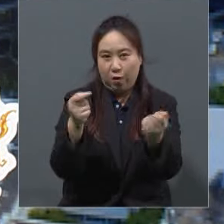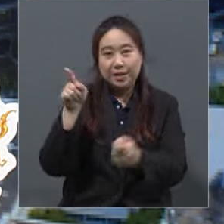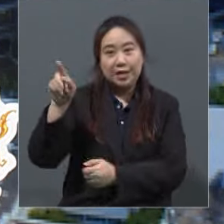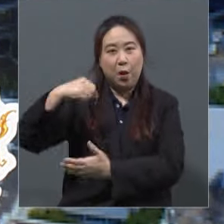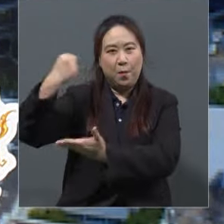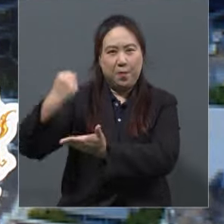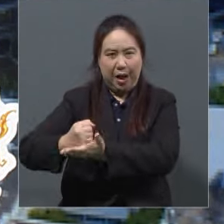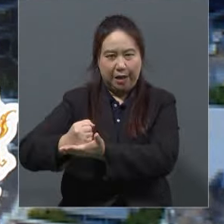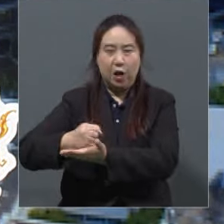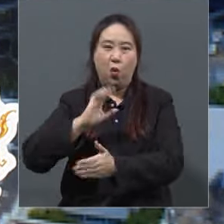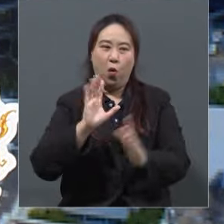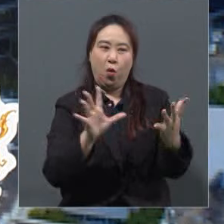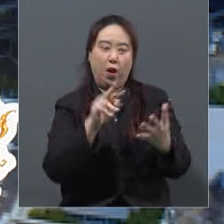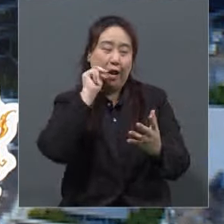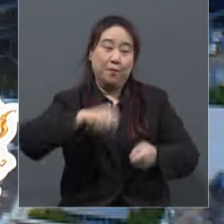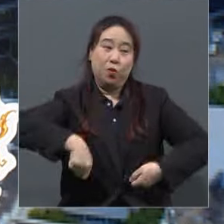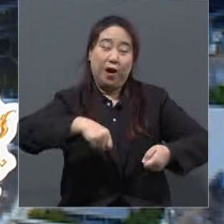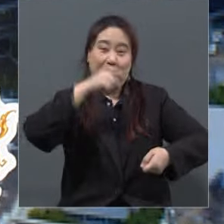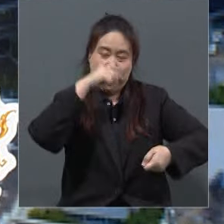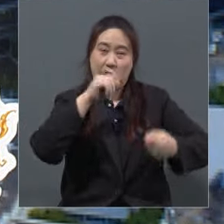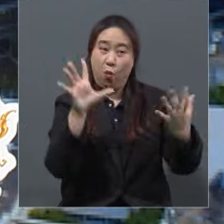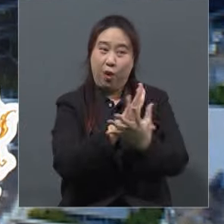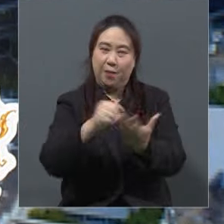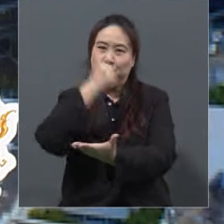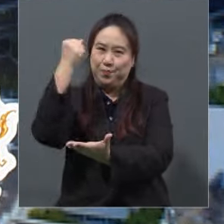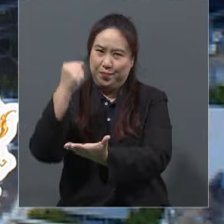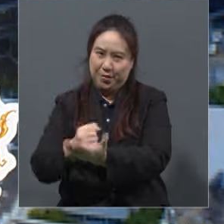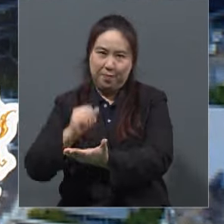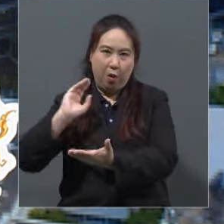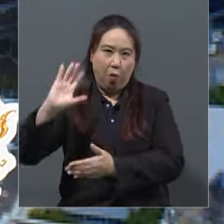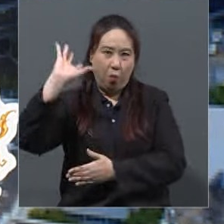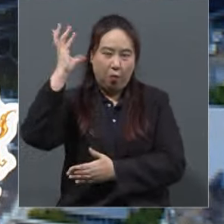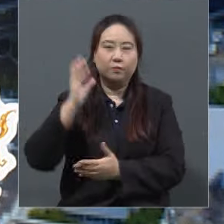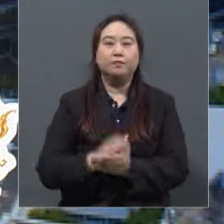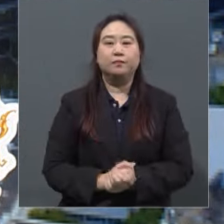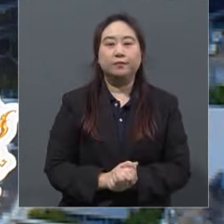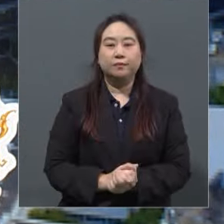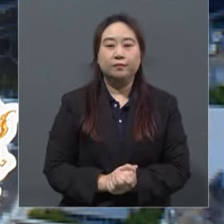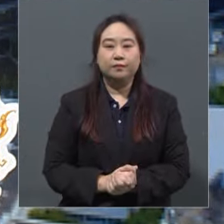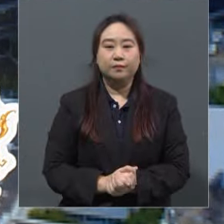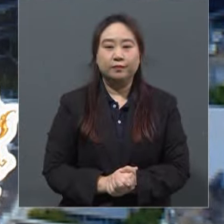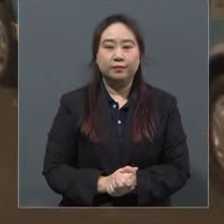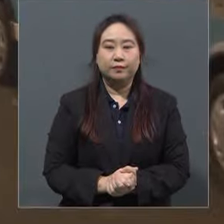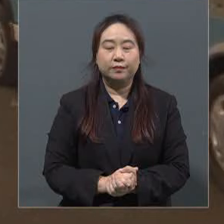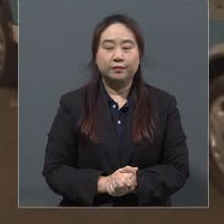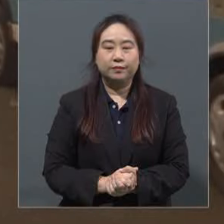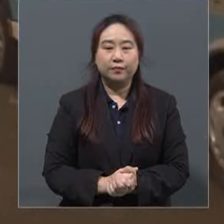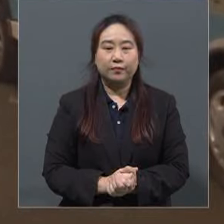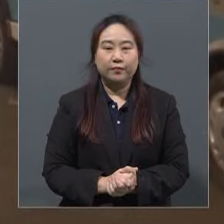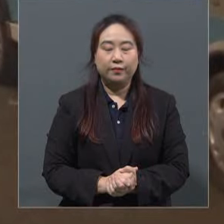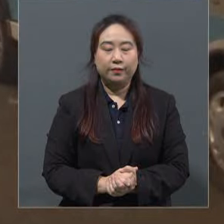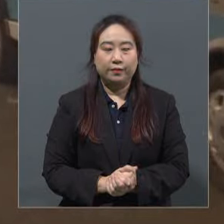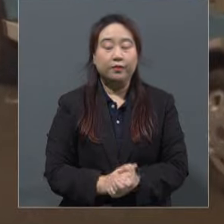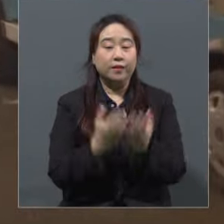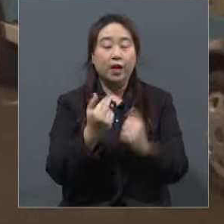ประกาศให้สงกรานต์ในไทยขึ้นทะเบียนมรดกวัฒนธรรมที่จับต้องไม่ได้ของมนุษยชาติค่ะพาคุณผู้